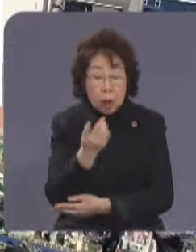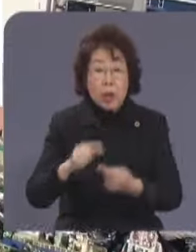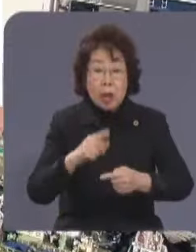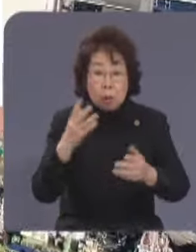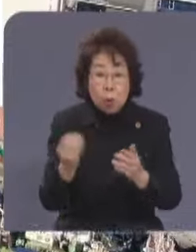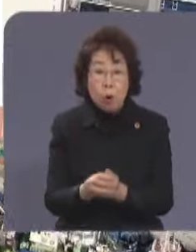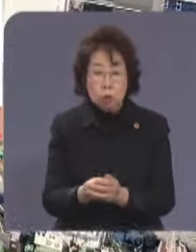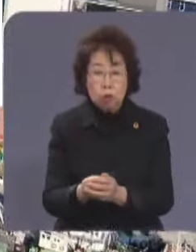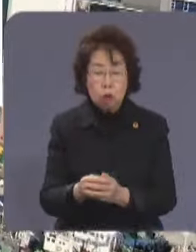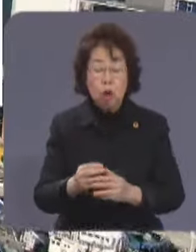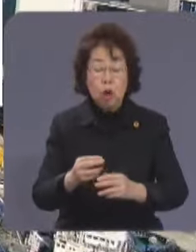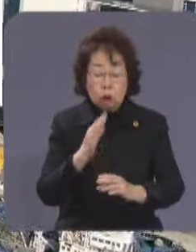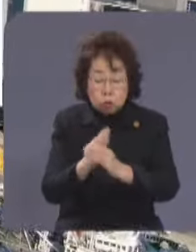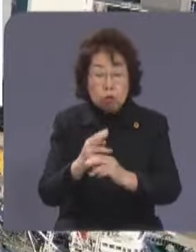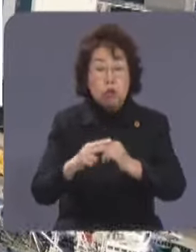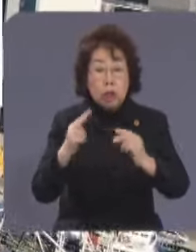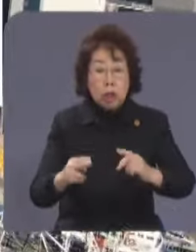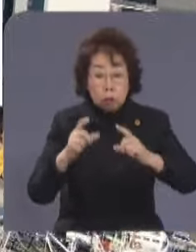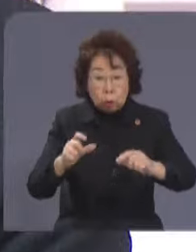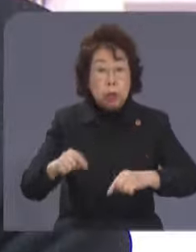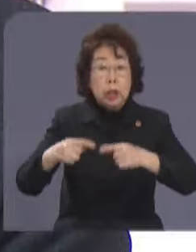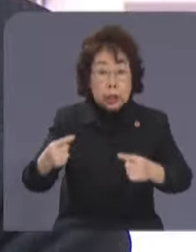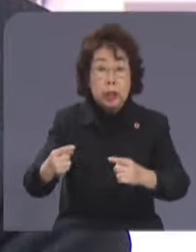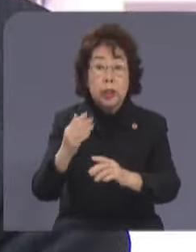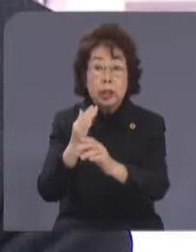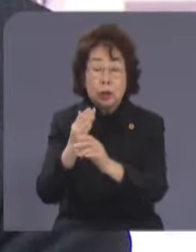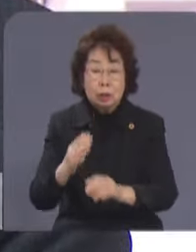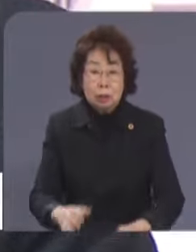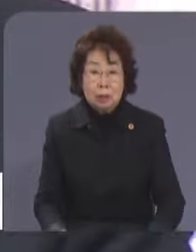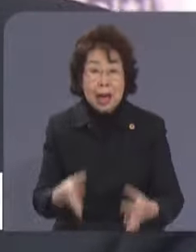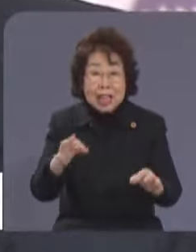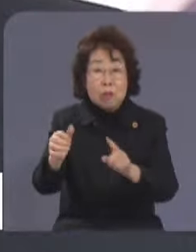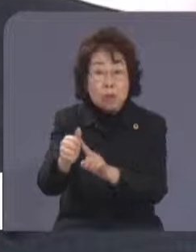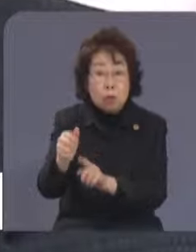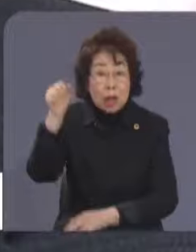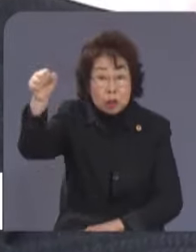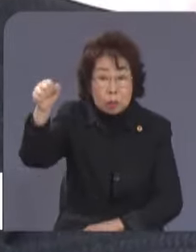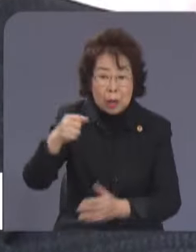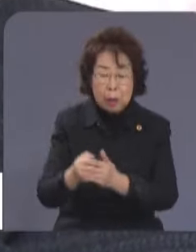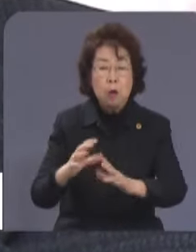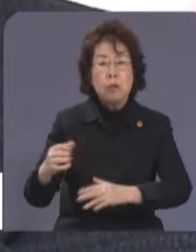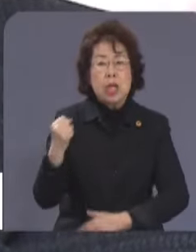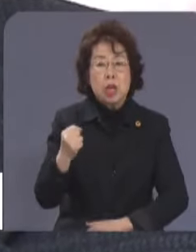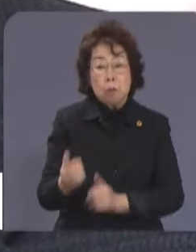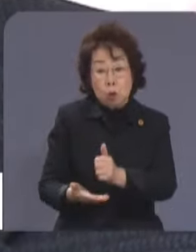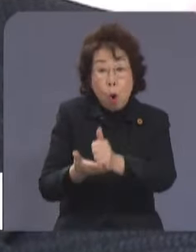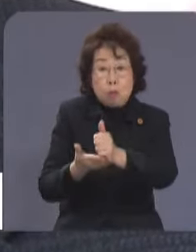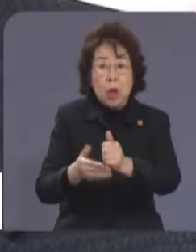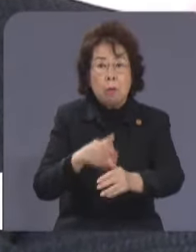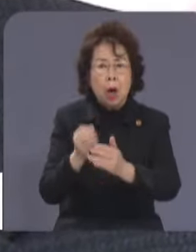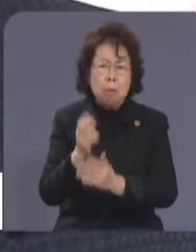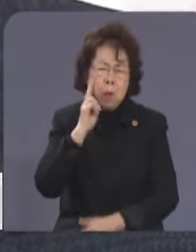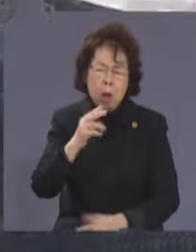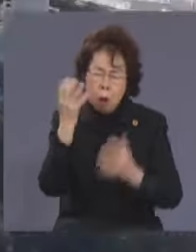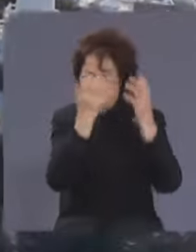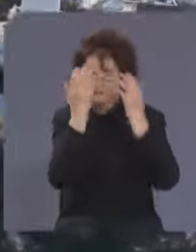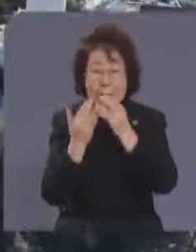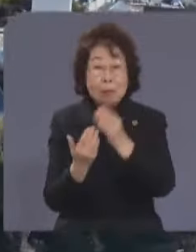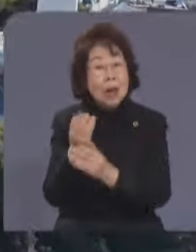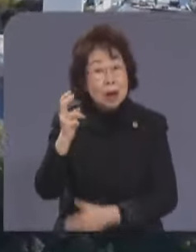인사들까지 중영도 지역구에 뛰어들었습니다. 김 전 의원의 출마로 국민의힘 후보 공천 구도가 더